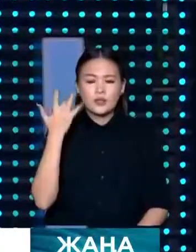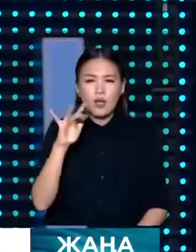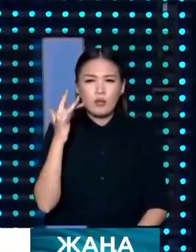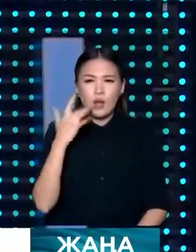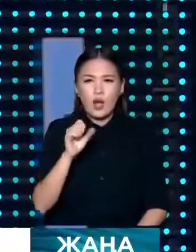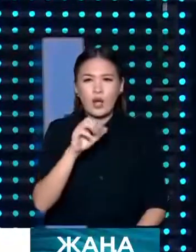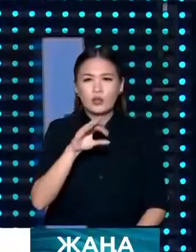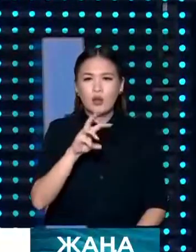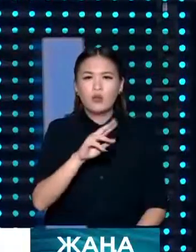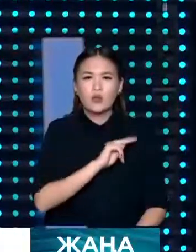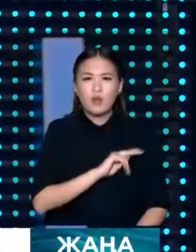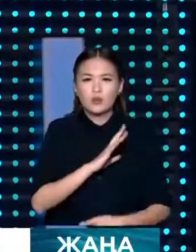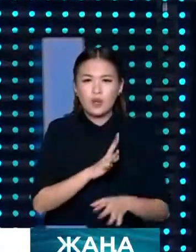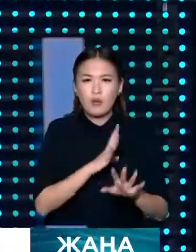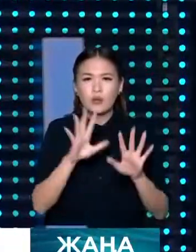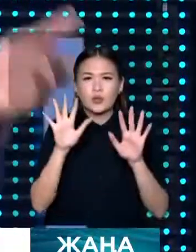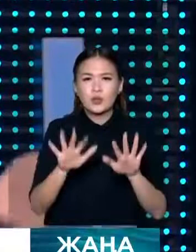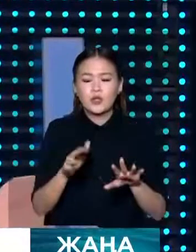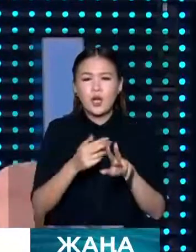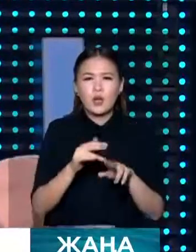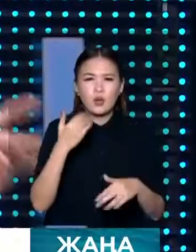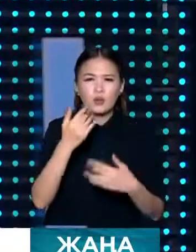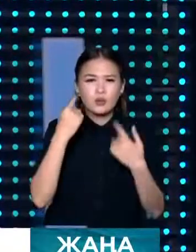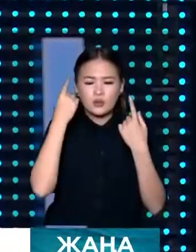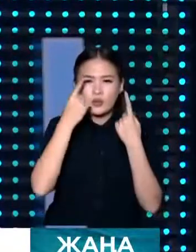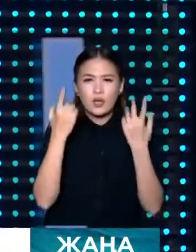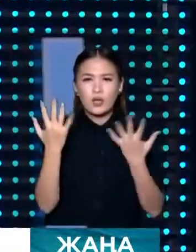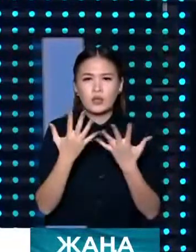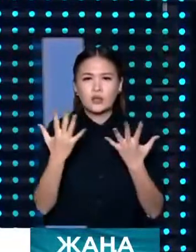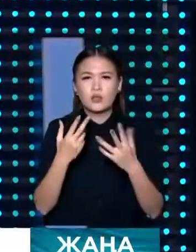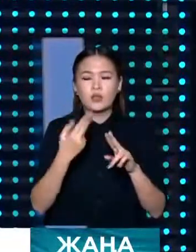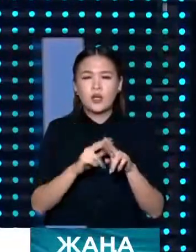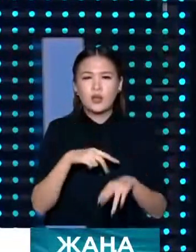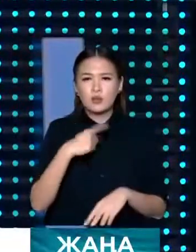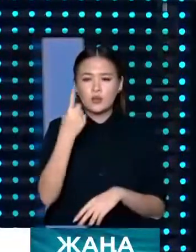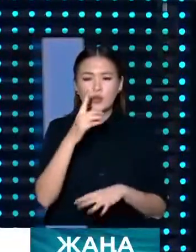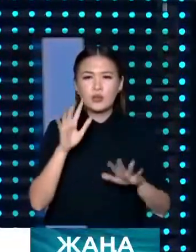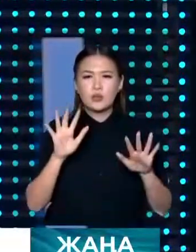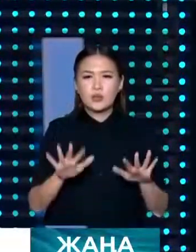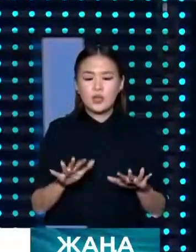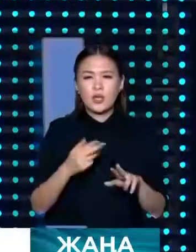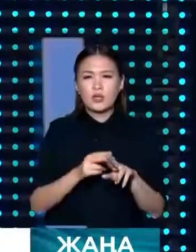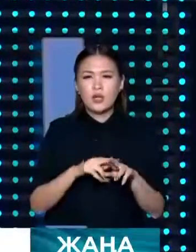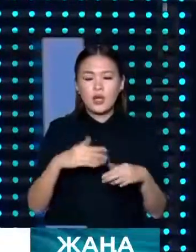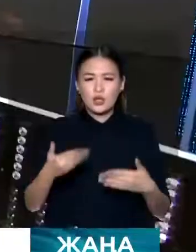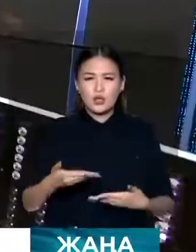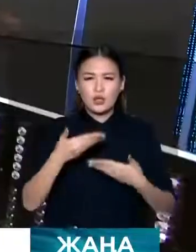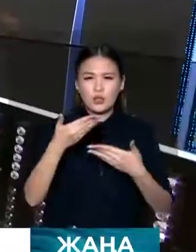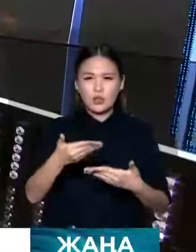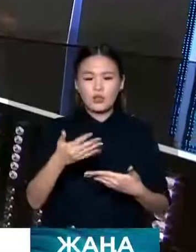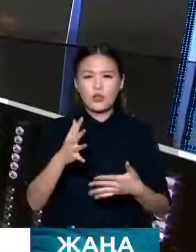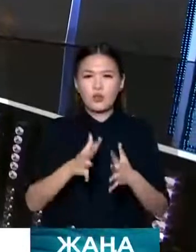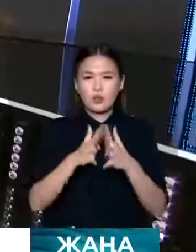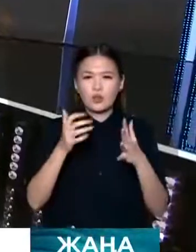атом реакторында жұмыс істедіңіз, осыған бір ойыңызды айтсаңыз. Жарайды, біріншіден осы алаңға шақырғандарыңызға көптен көп